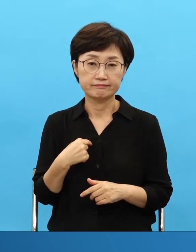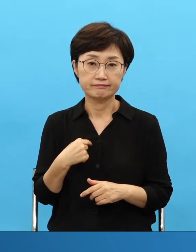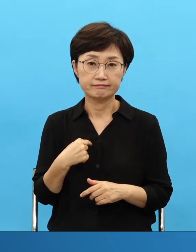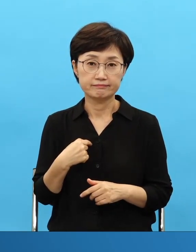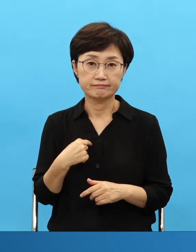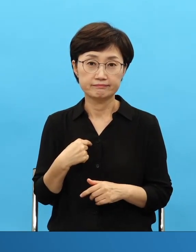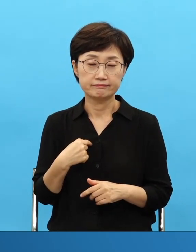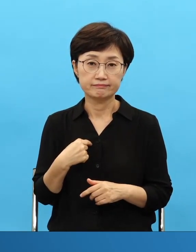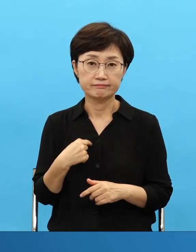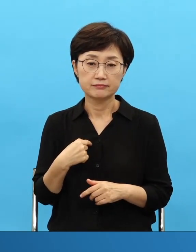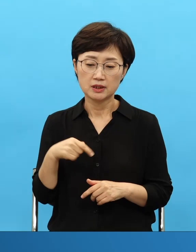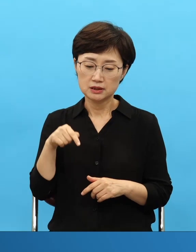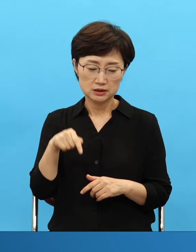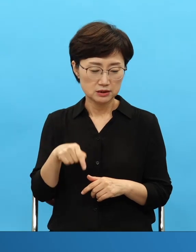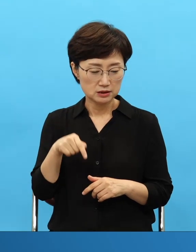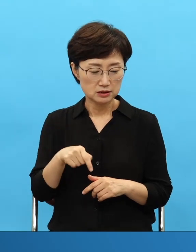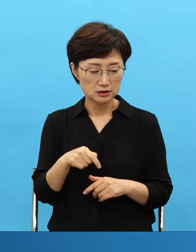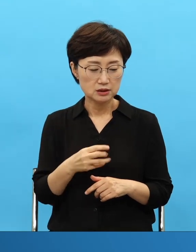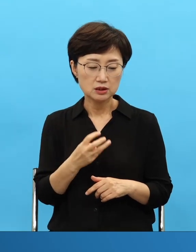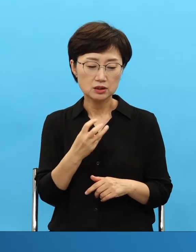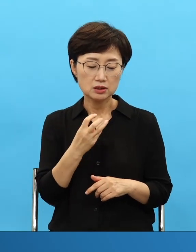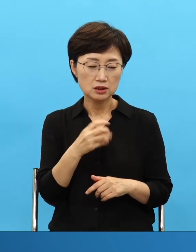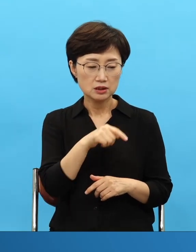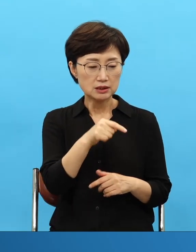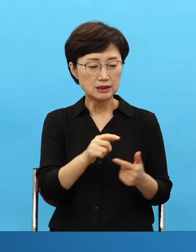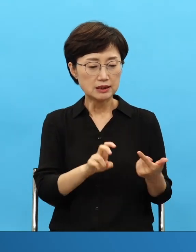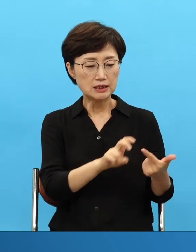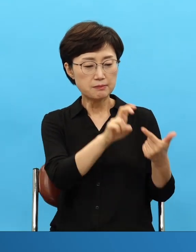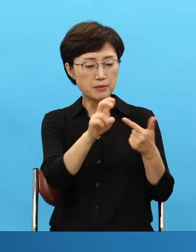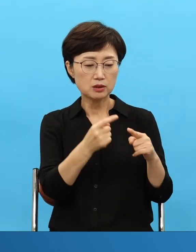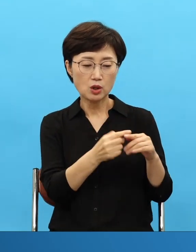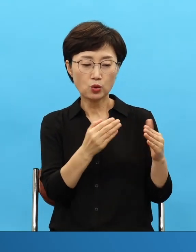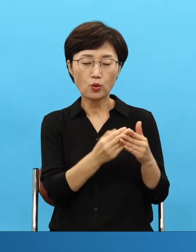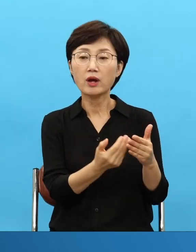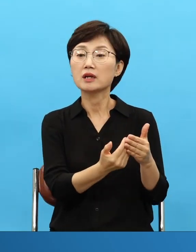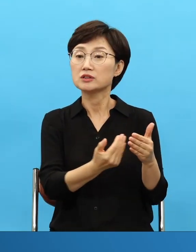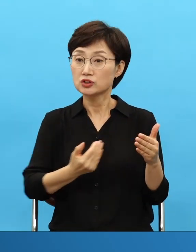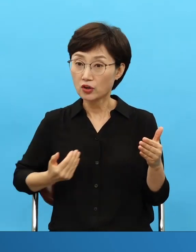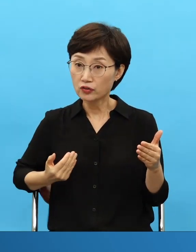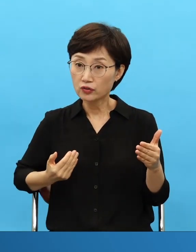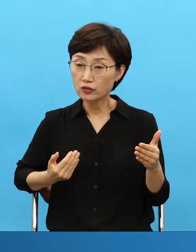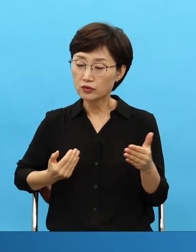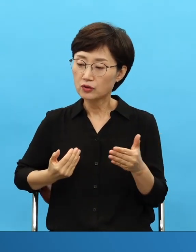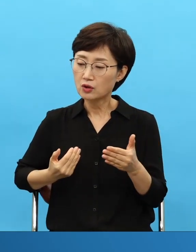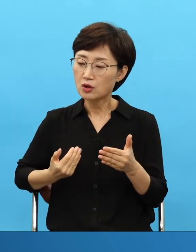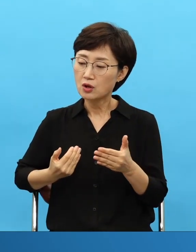모교로부터 한 7교회 이렇게 체험했어요. And before